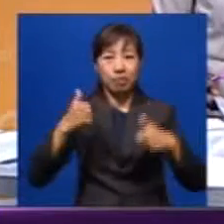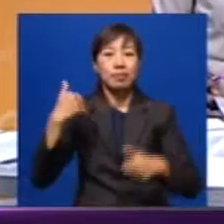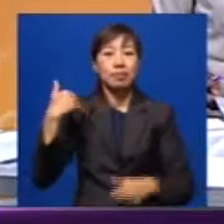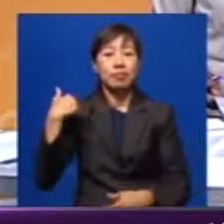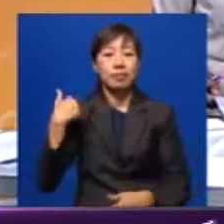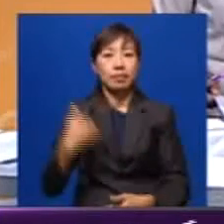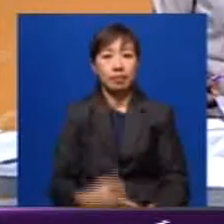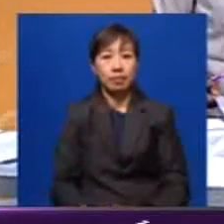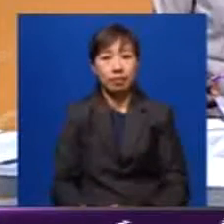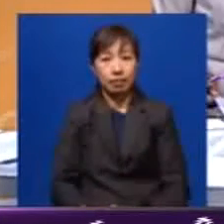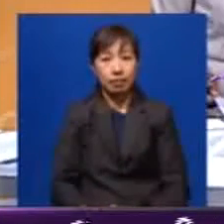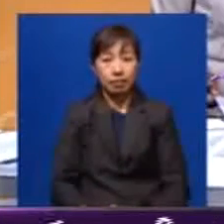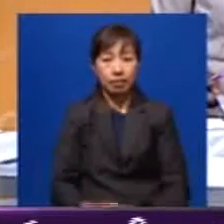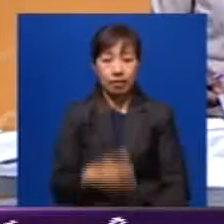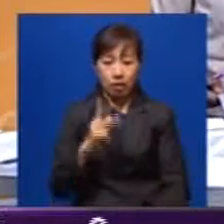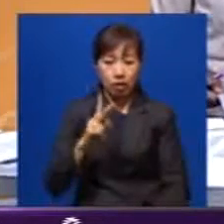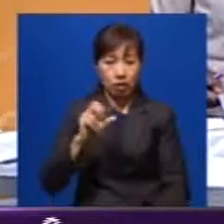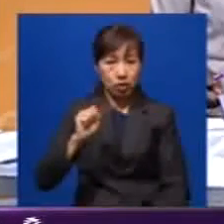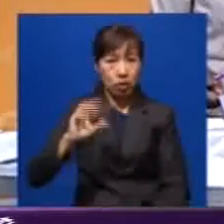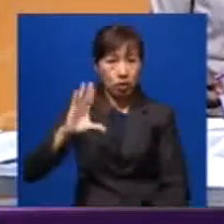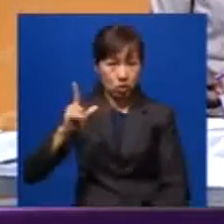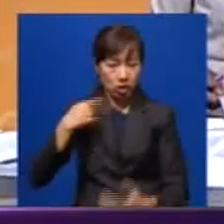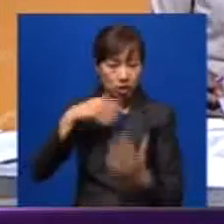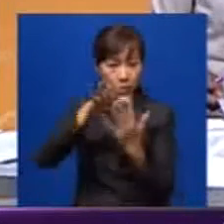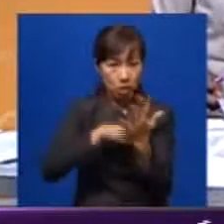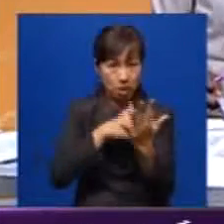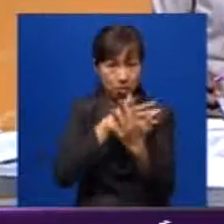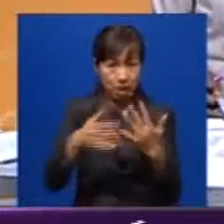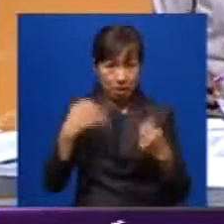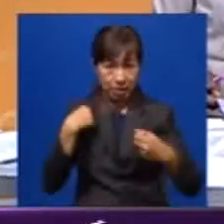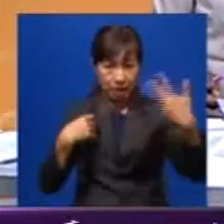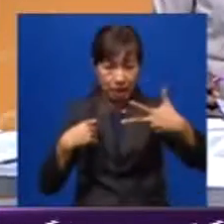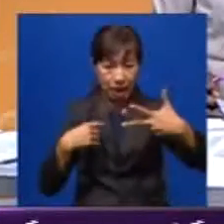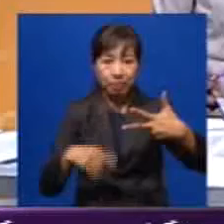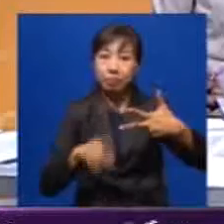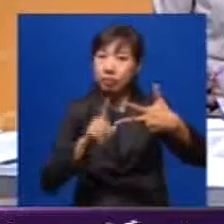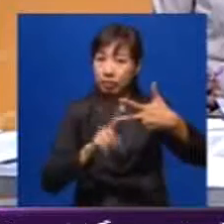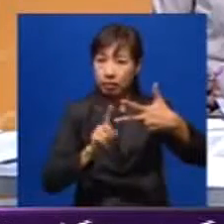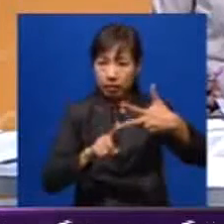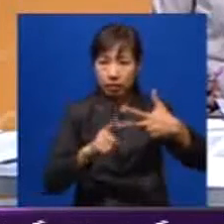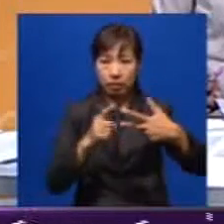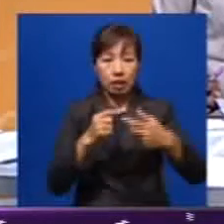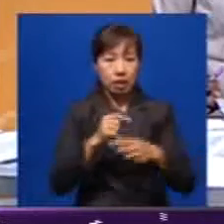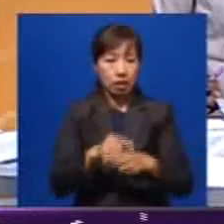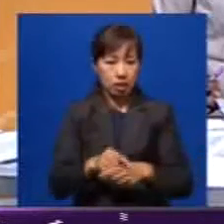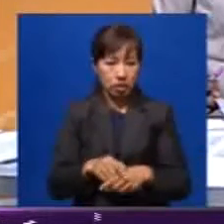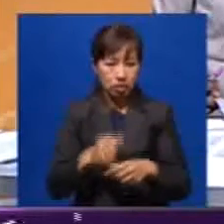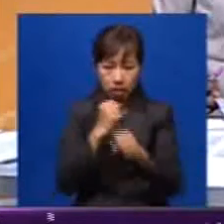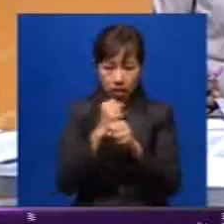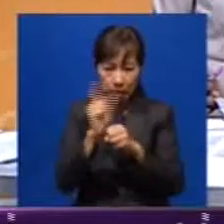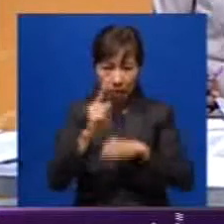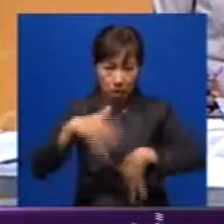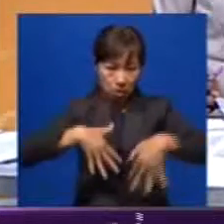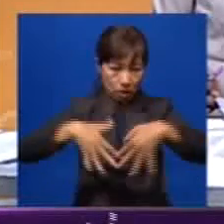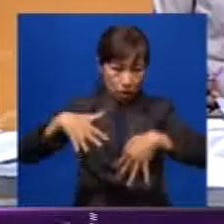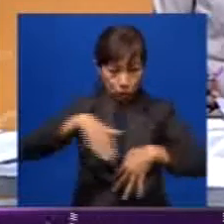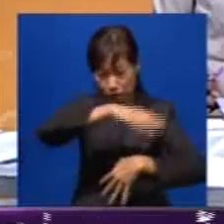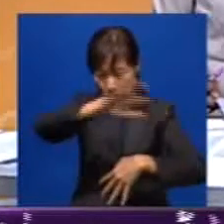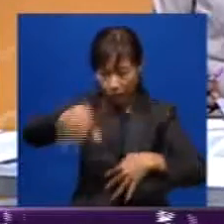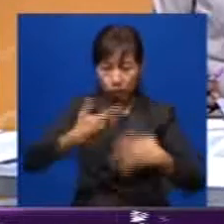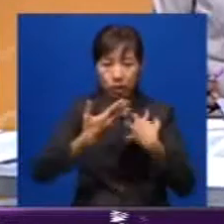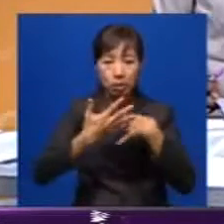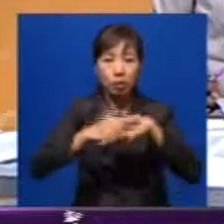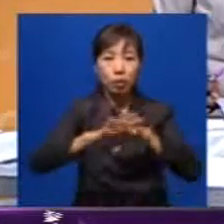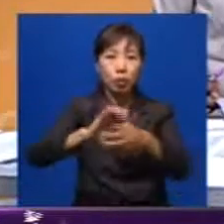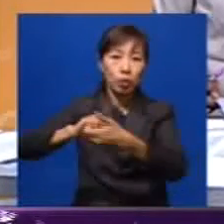ามแผนรถแมป3ระยะของคสช.นั้นระยะที่1ก็คือระยะในการเร่งการสร้างความปลองดองให้กับคนทั้งประเทศนะคะ